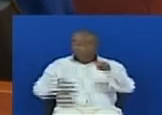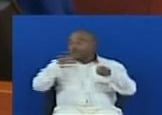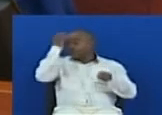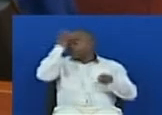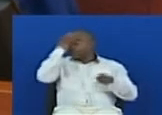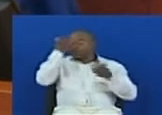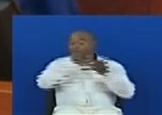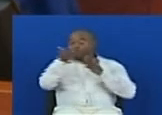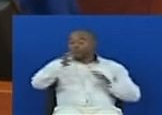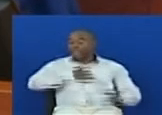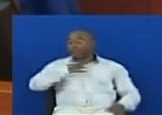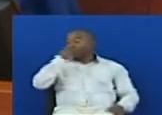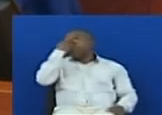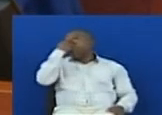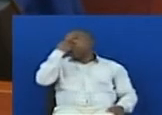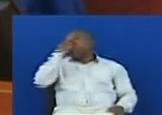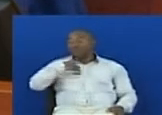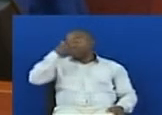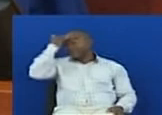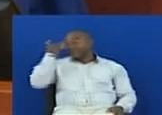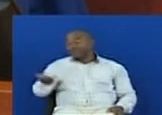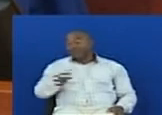anafahamu kigogo.